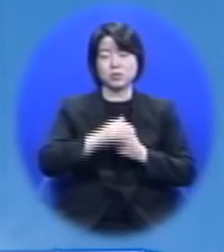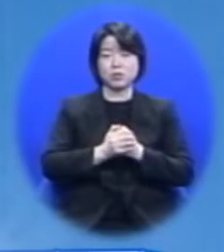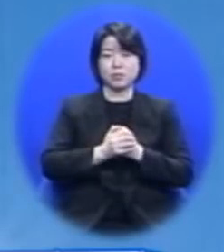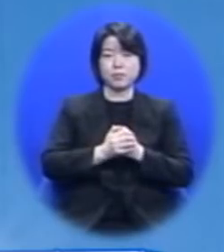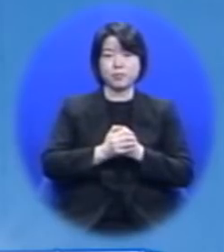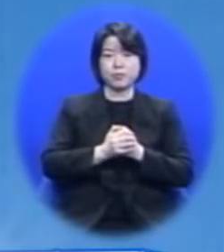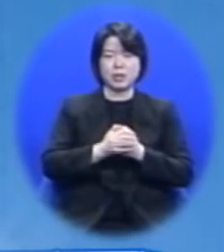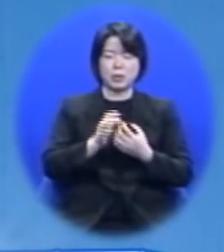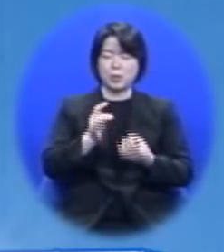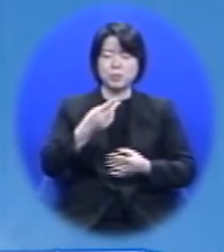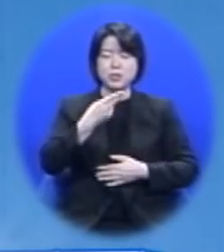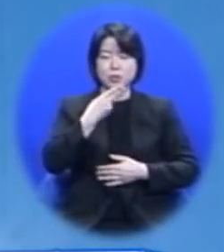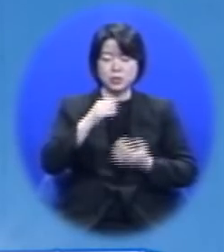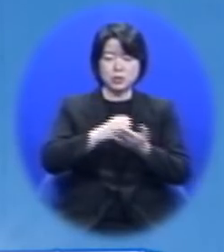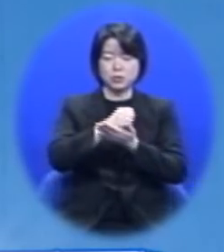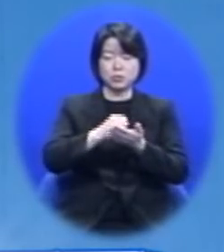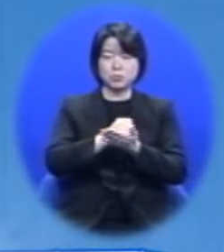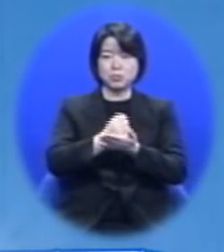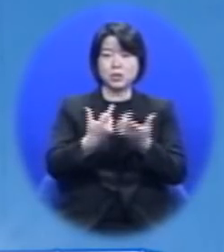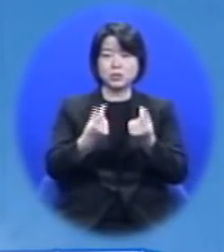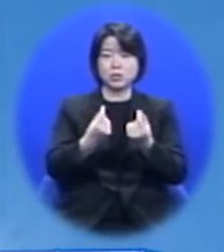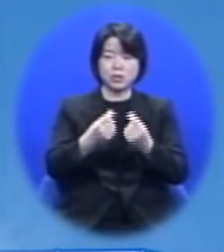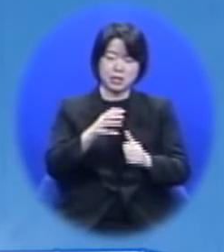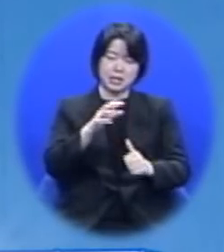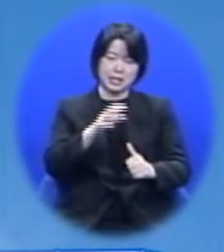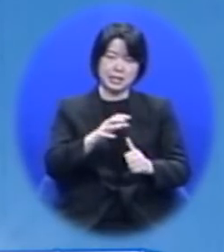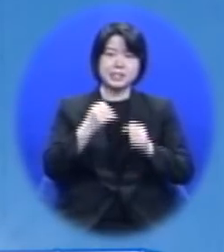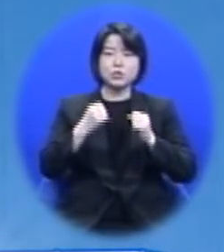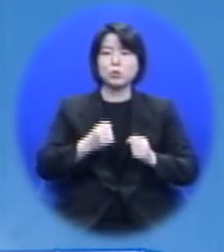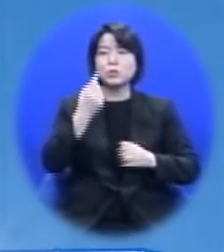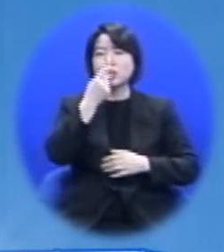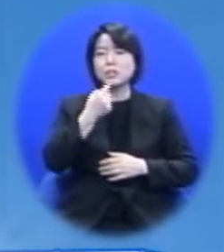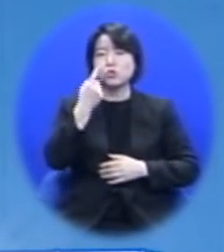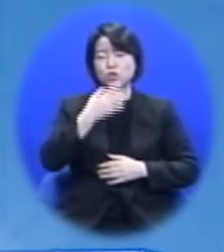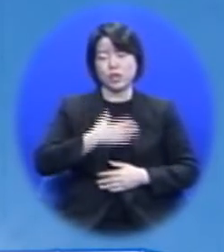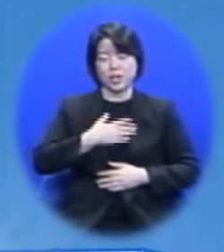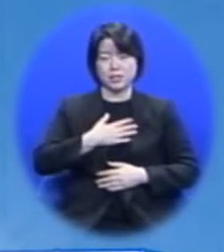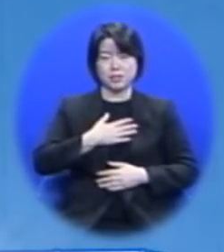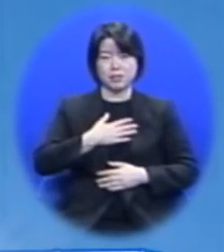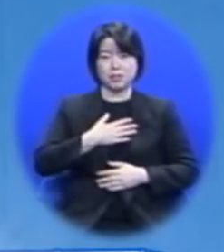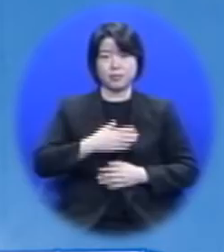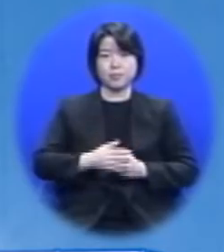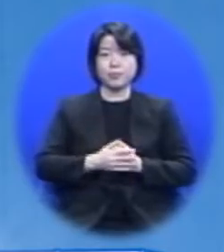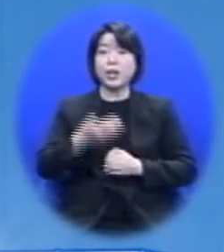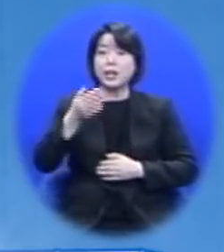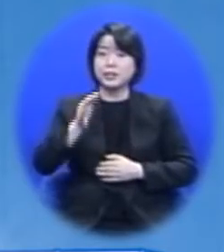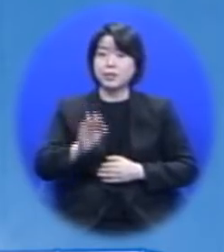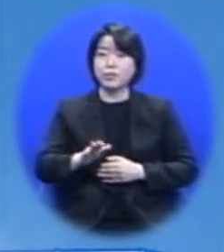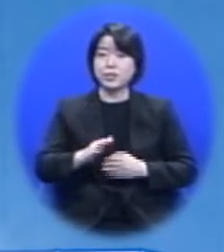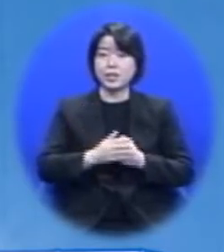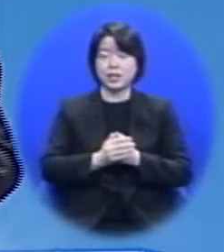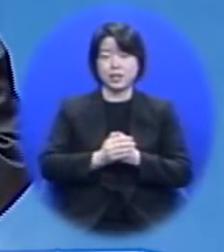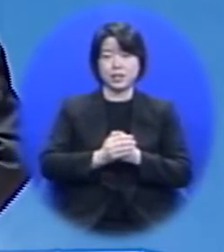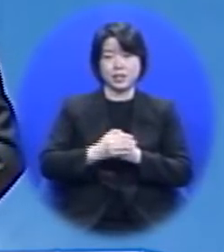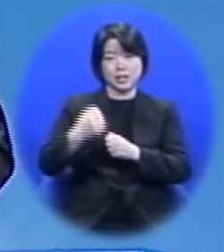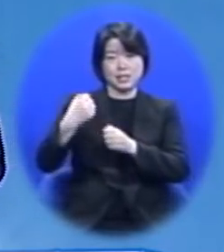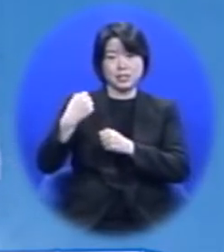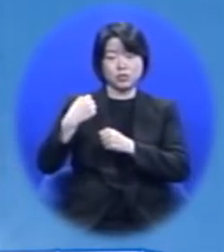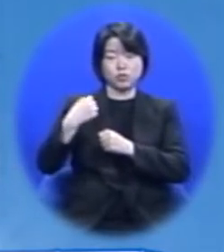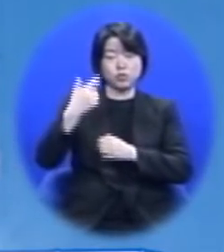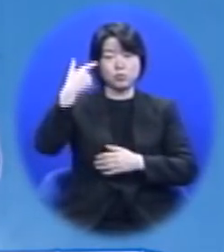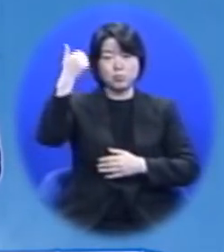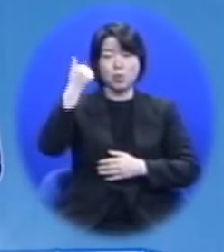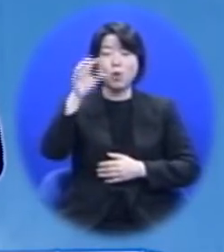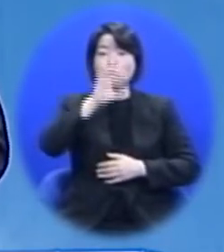꼼짝없이 그냥 운명처럼 그렇게 갇힌 그런 존재인 줄 알았어요. 그런데 군모 훈련 받다가